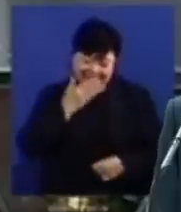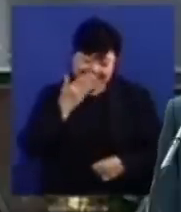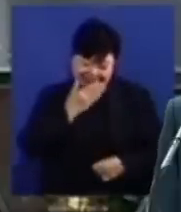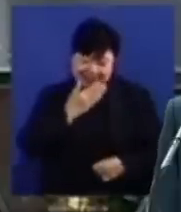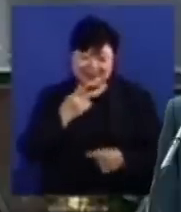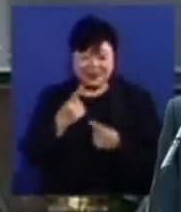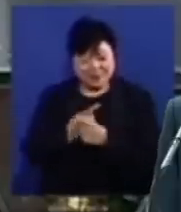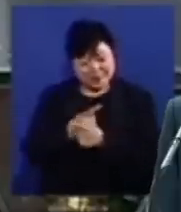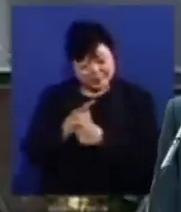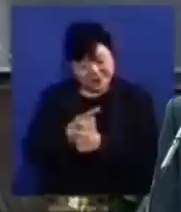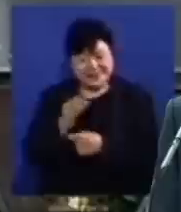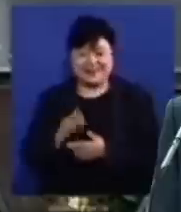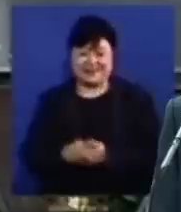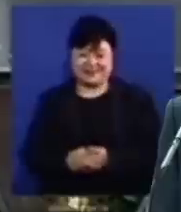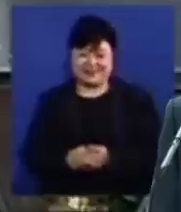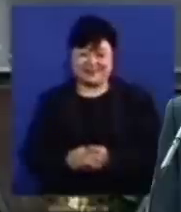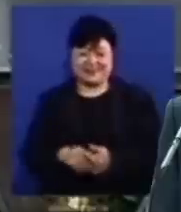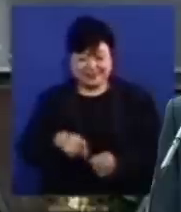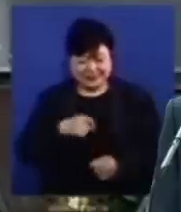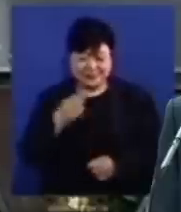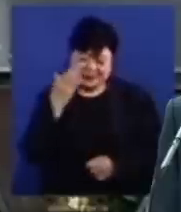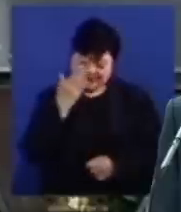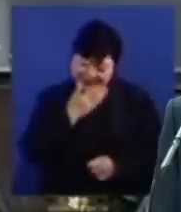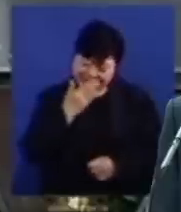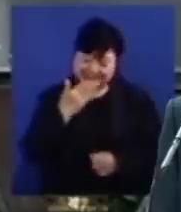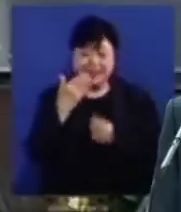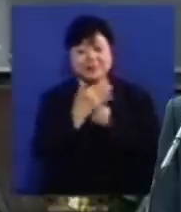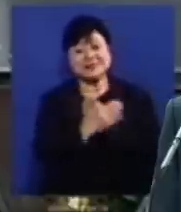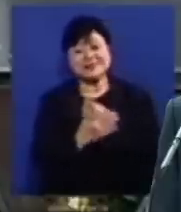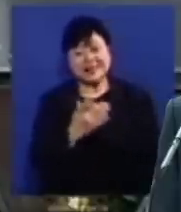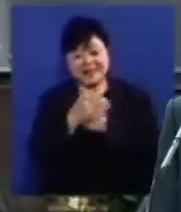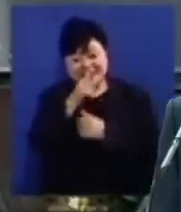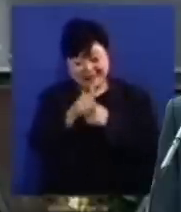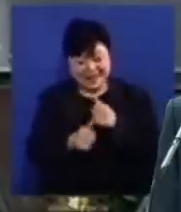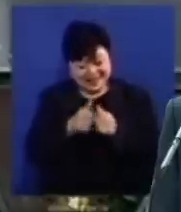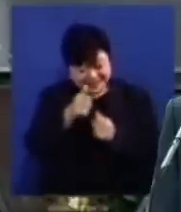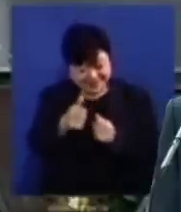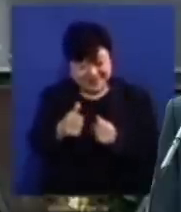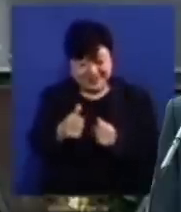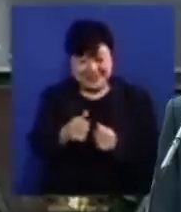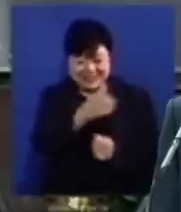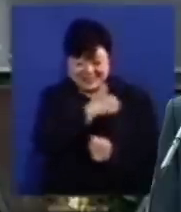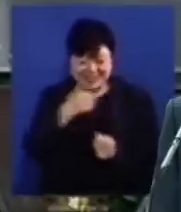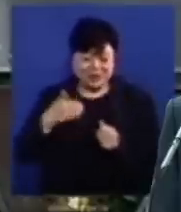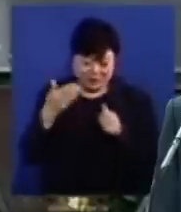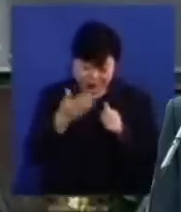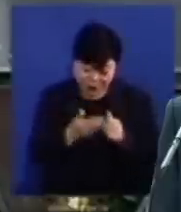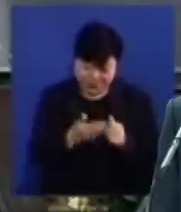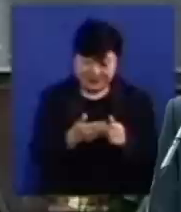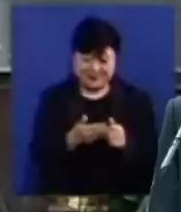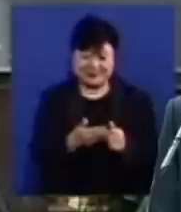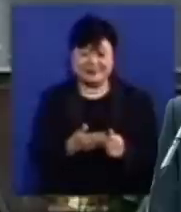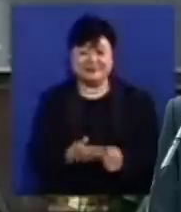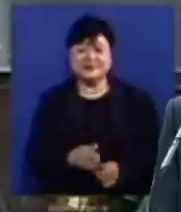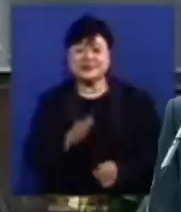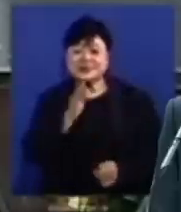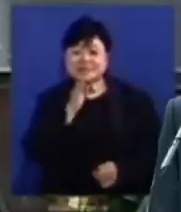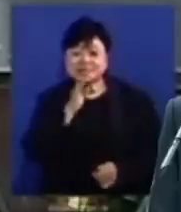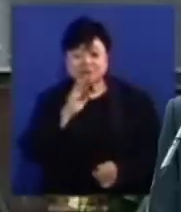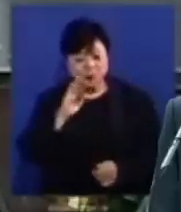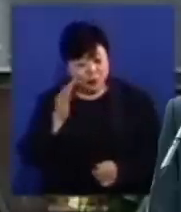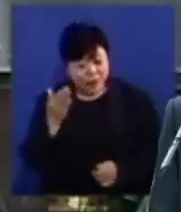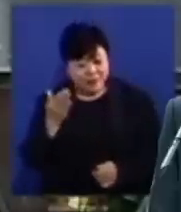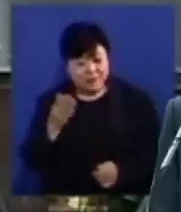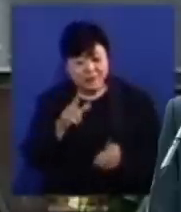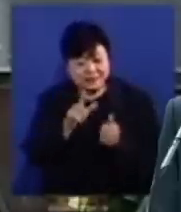것입니다. 의로움과 성결하면 은혜로서 하나님이 자격을 주셨지만은 실제로 그렇게 되는